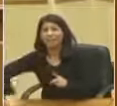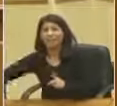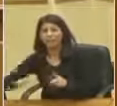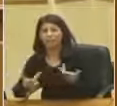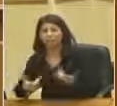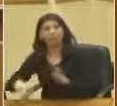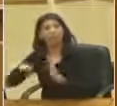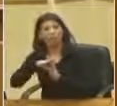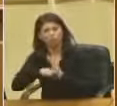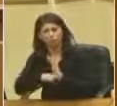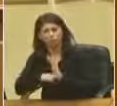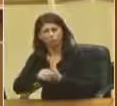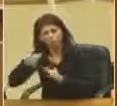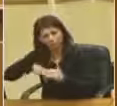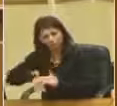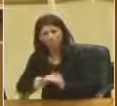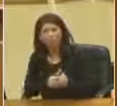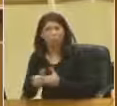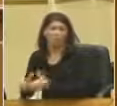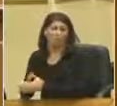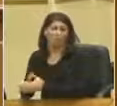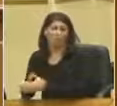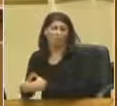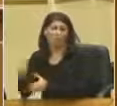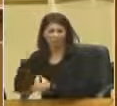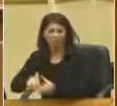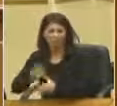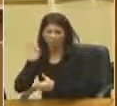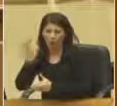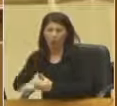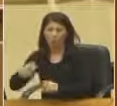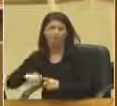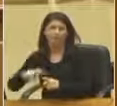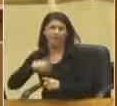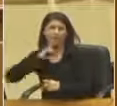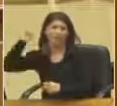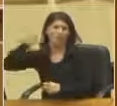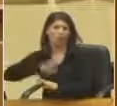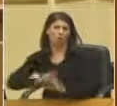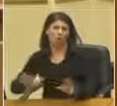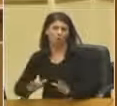Ελλάδα? Το σύστημα του δικοματισμού. Αυτό δεν πτώχευσε?